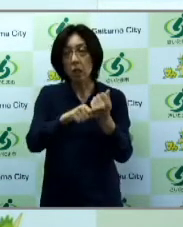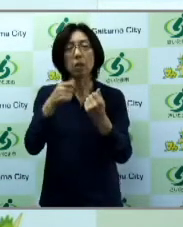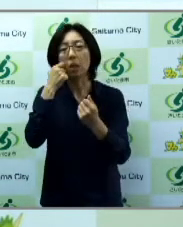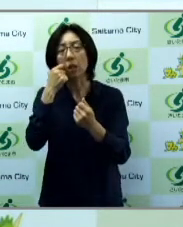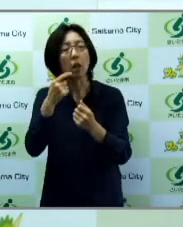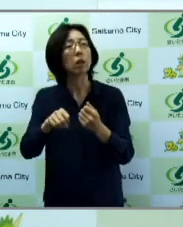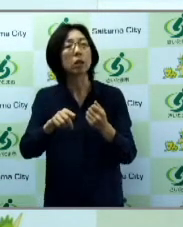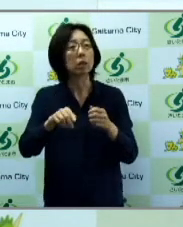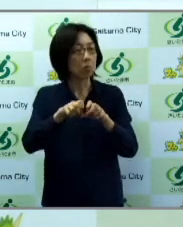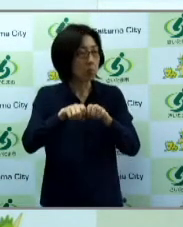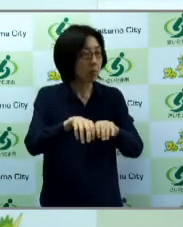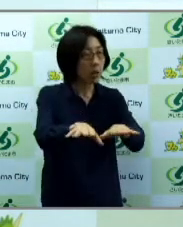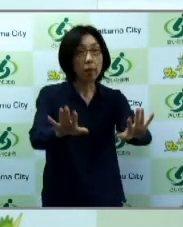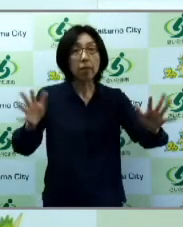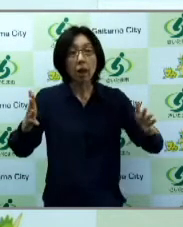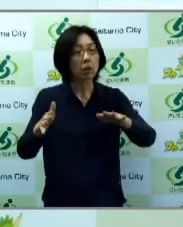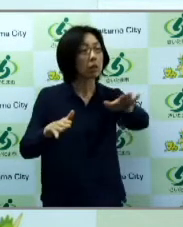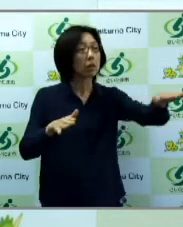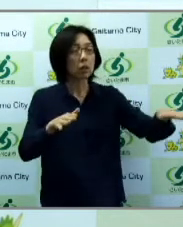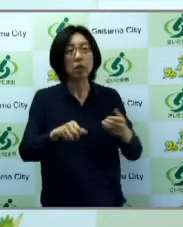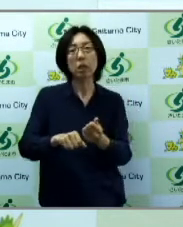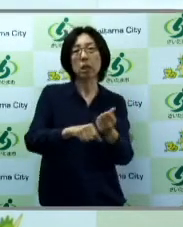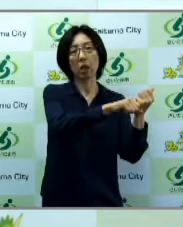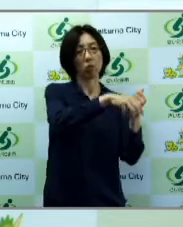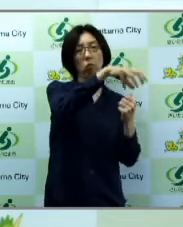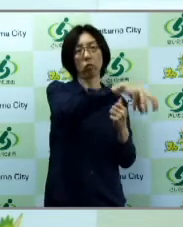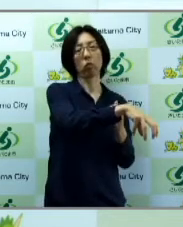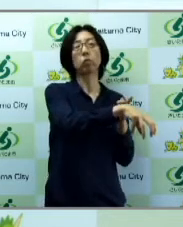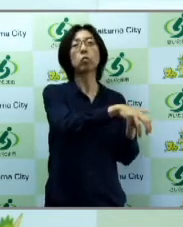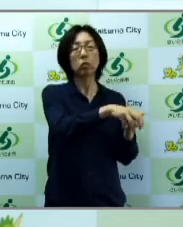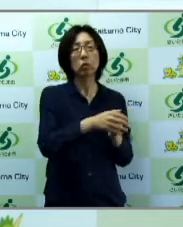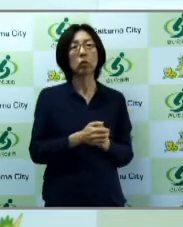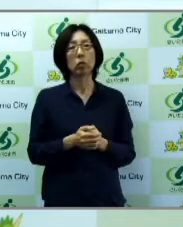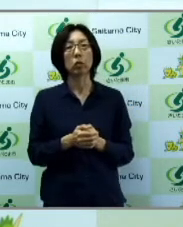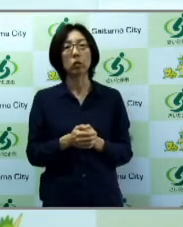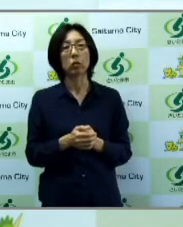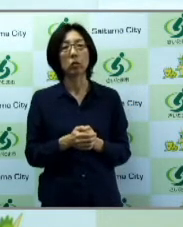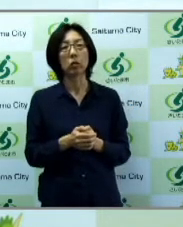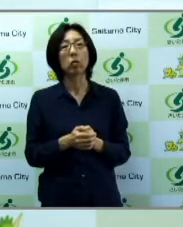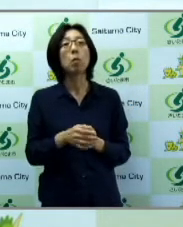を確保するため、浸水想定区域内の緊急避難場所の